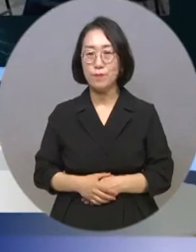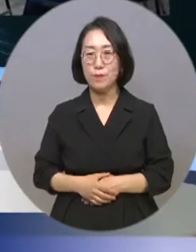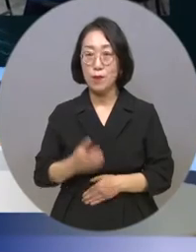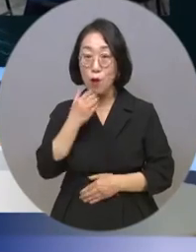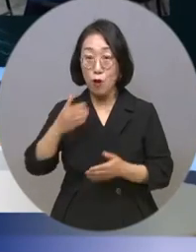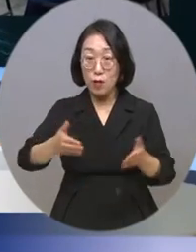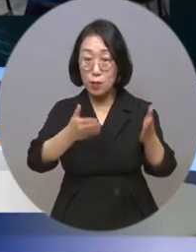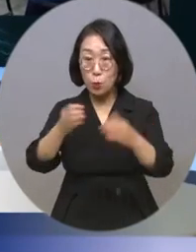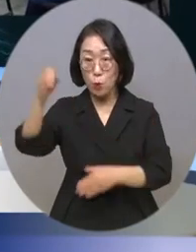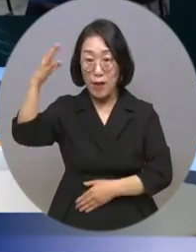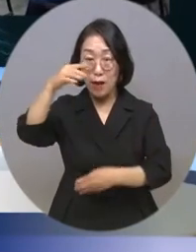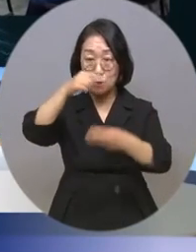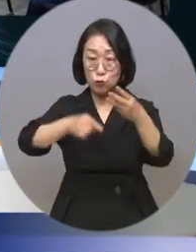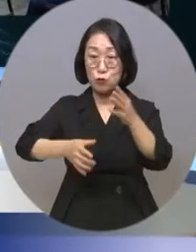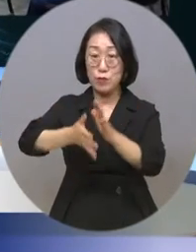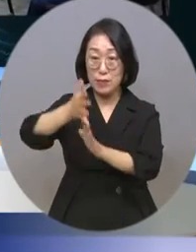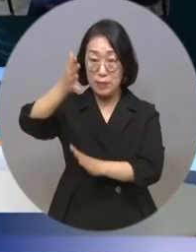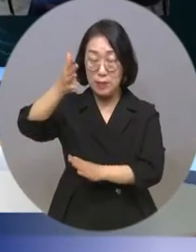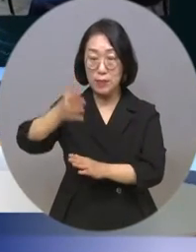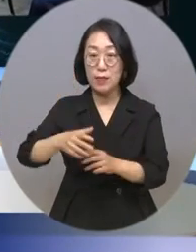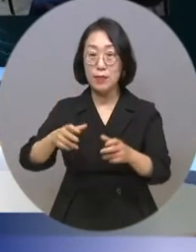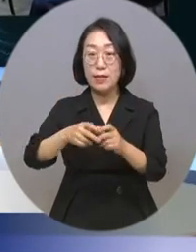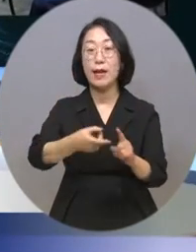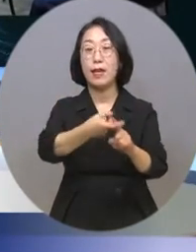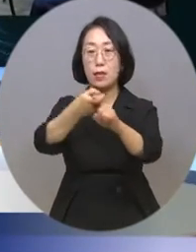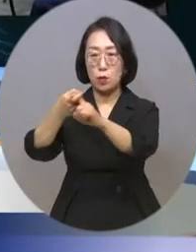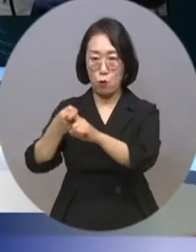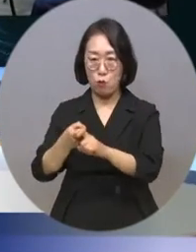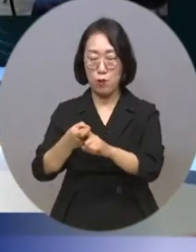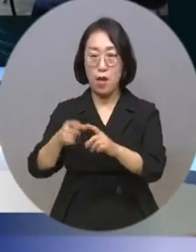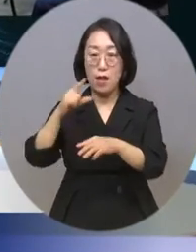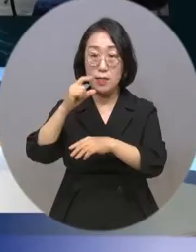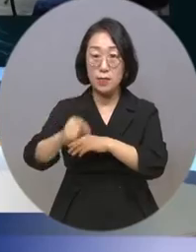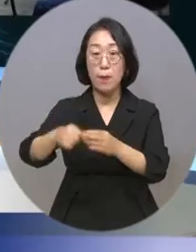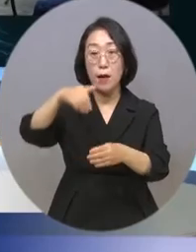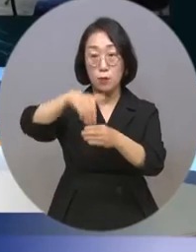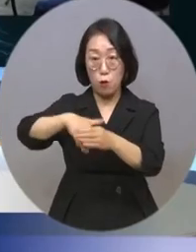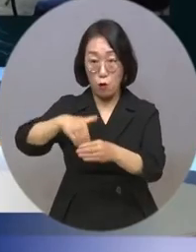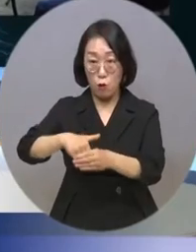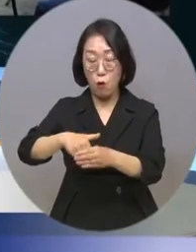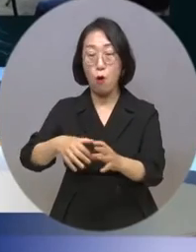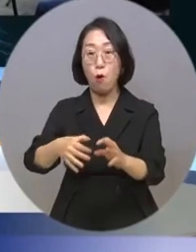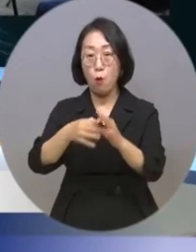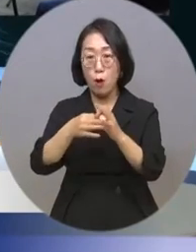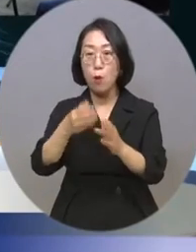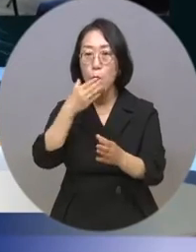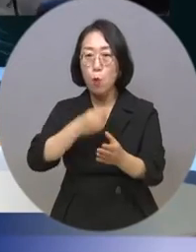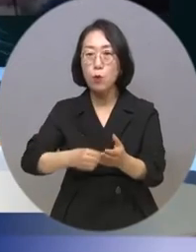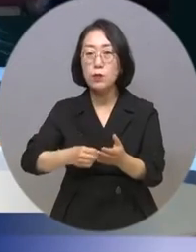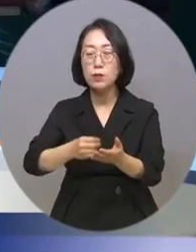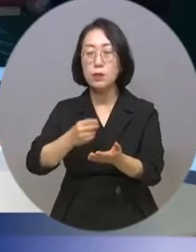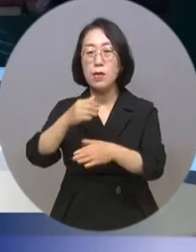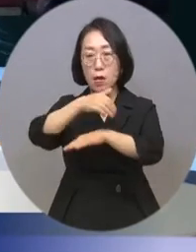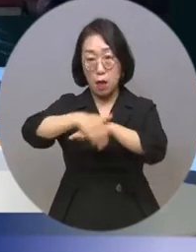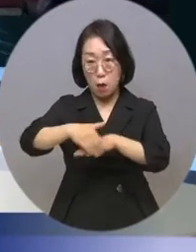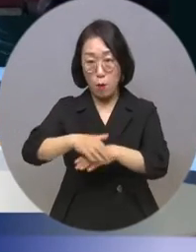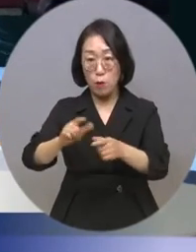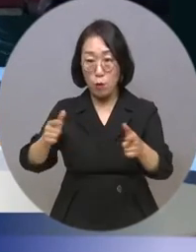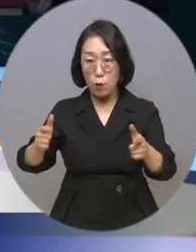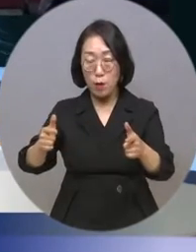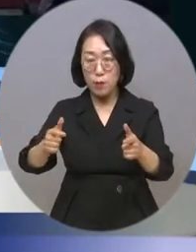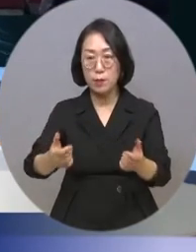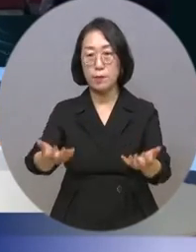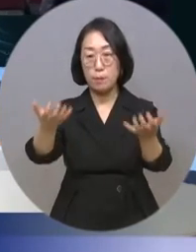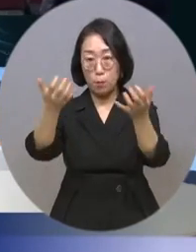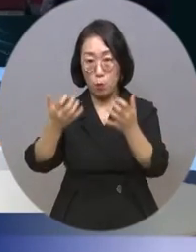경기도 양주시 장애인연대가 이번 지방선거 시장 후보자들의 장애인 복지 정책에 대한 생각을 들어보는